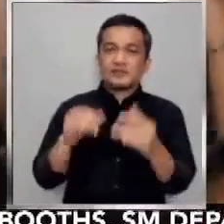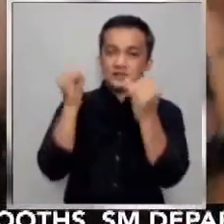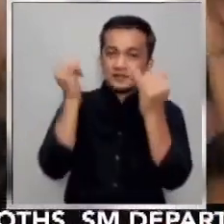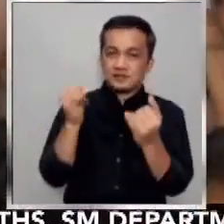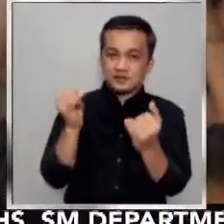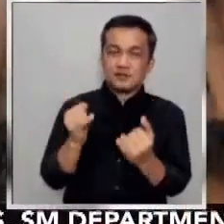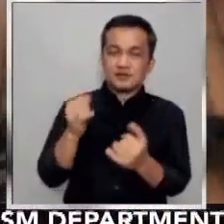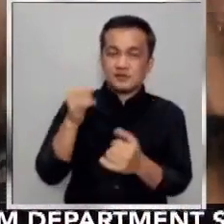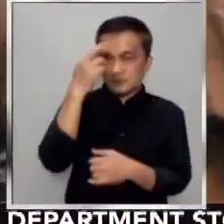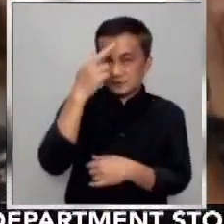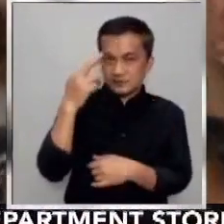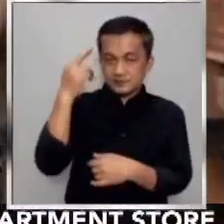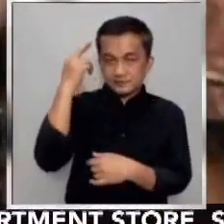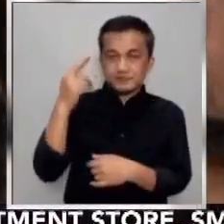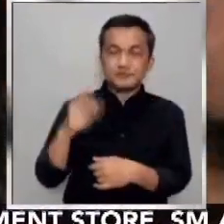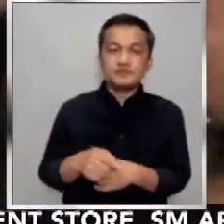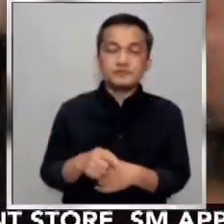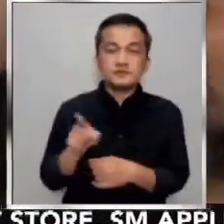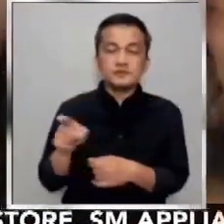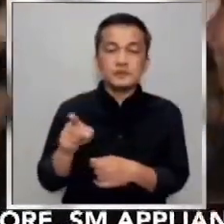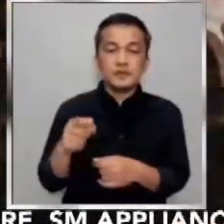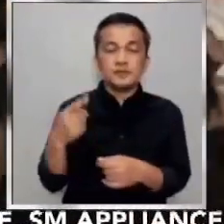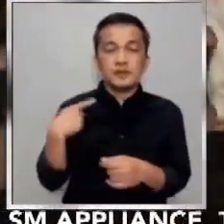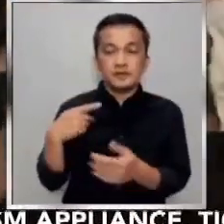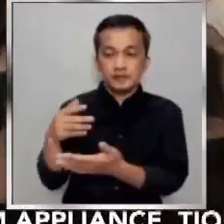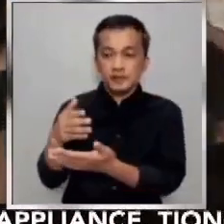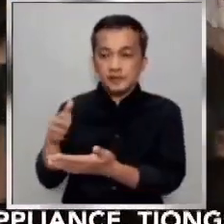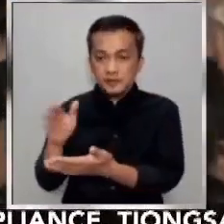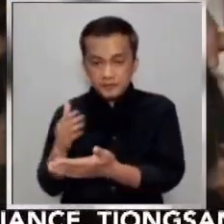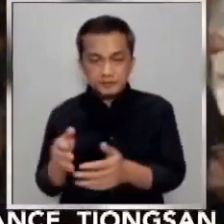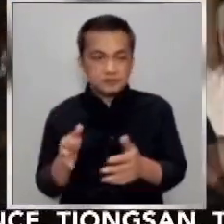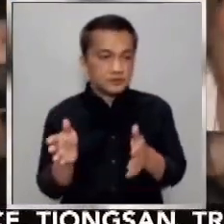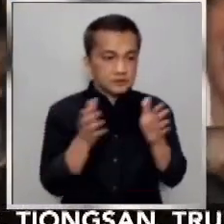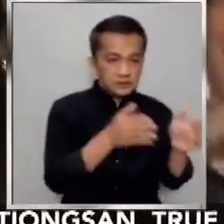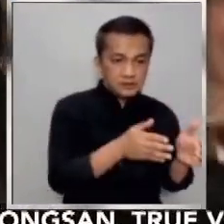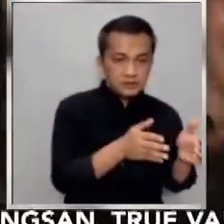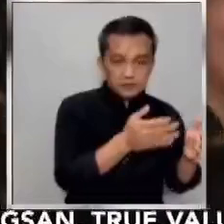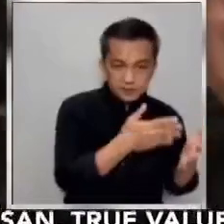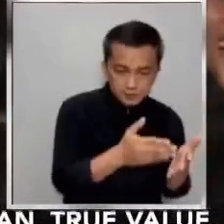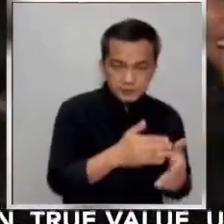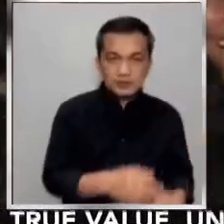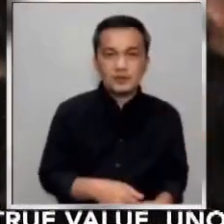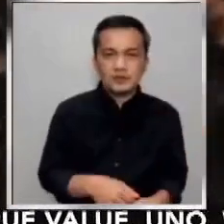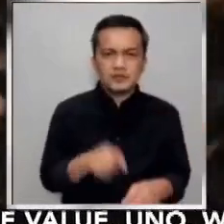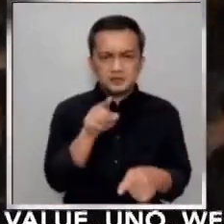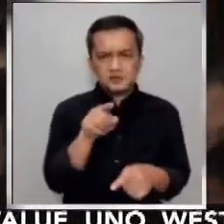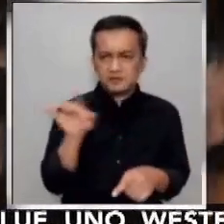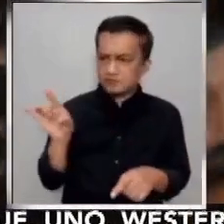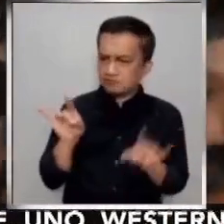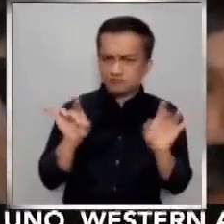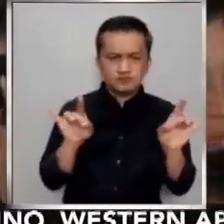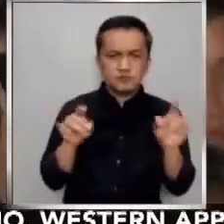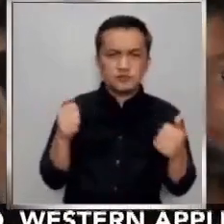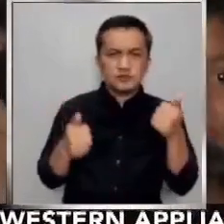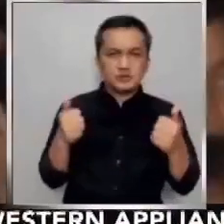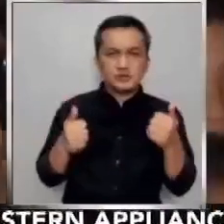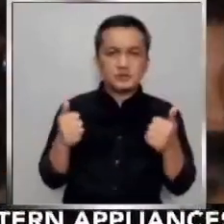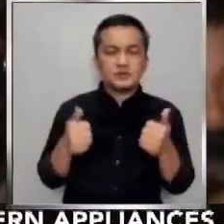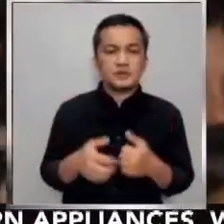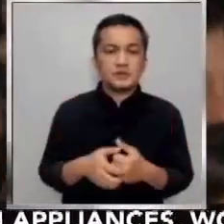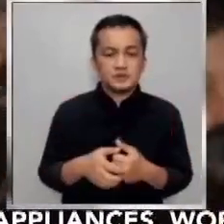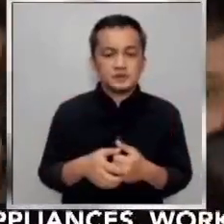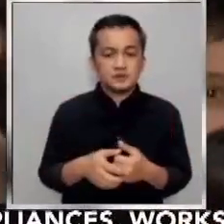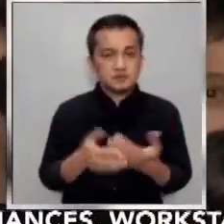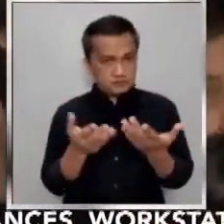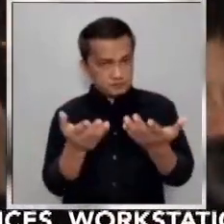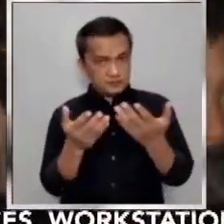At meron din mga performance, actually, magkabilang side dito. So, pili na lang kayo ng kung saan, pili na lang kayo ng trip